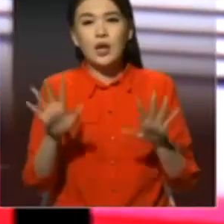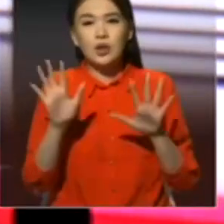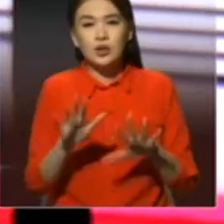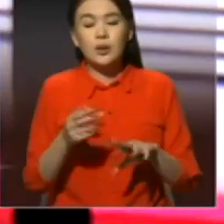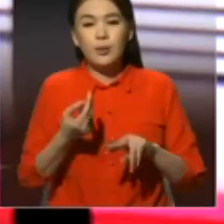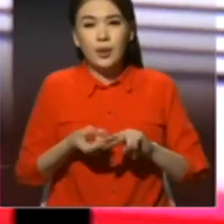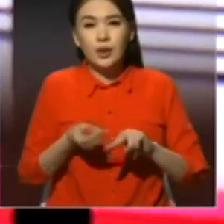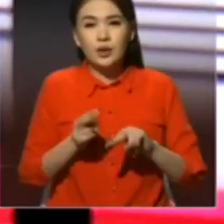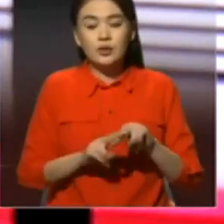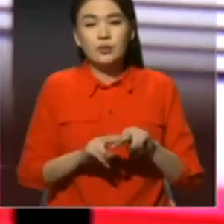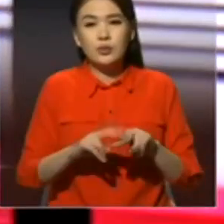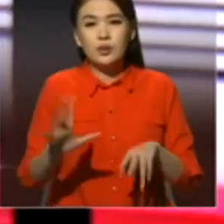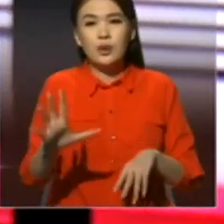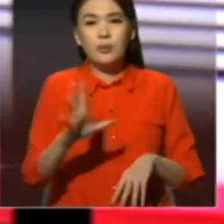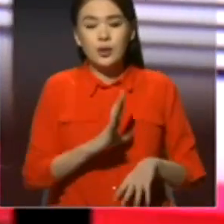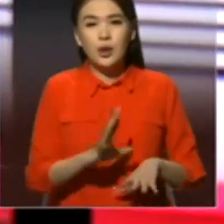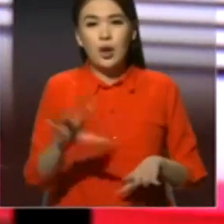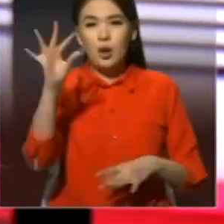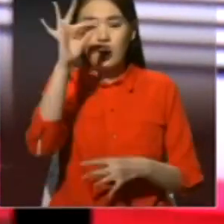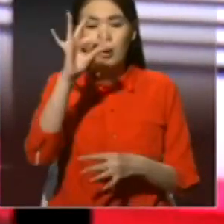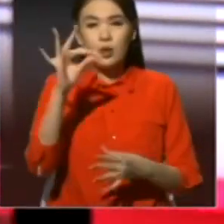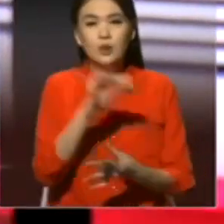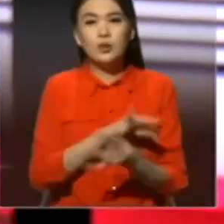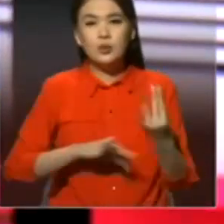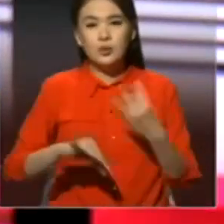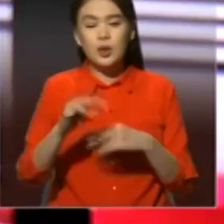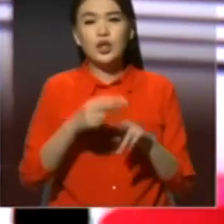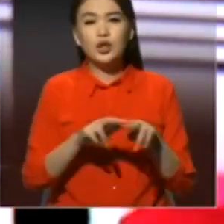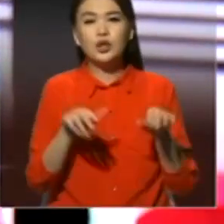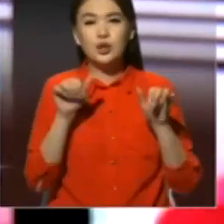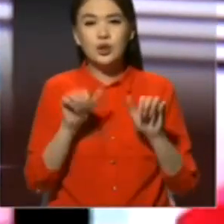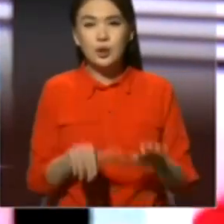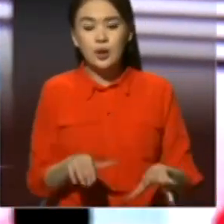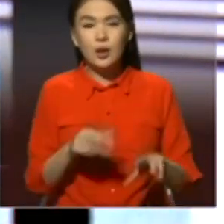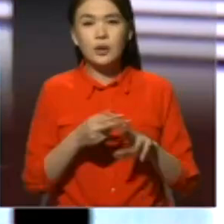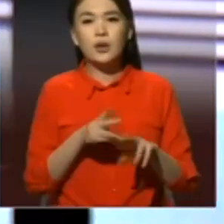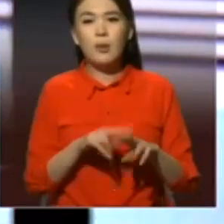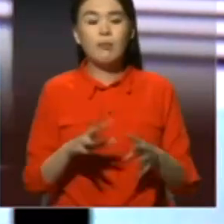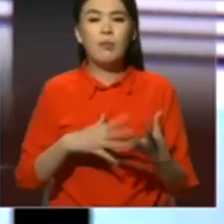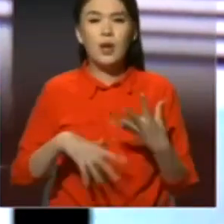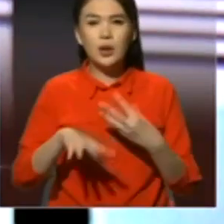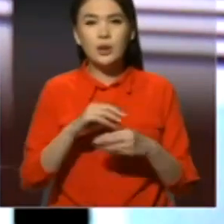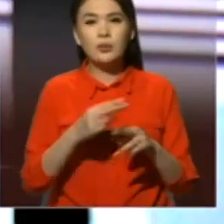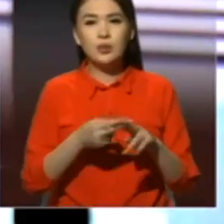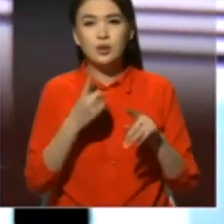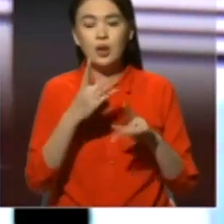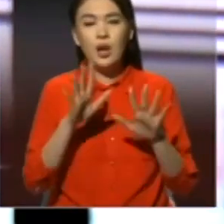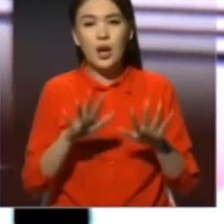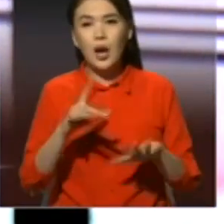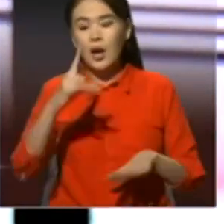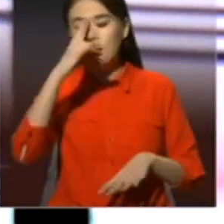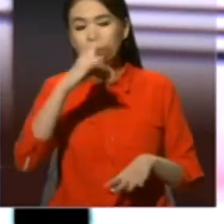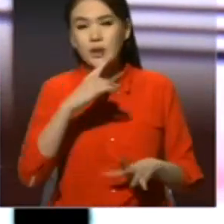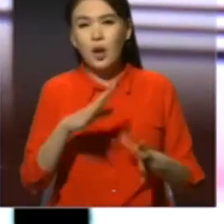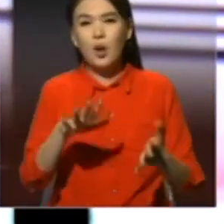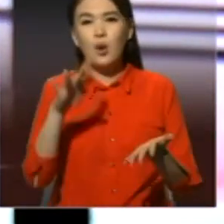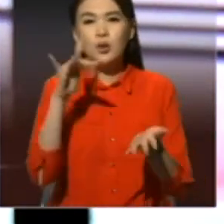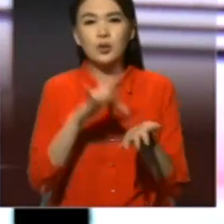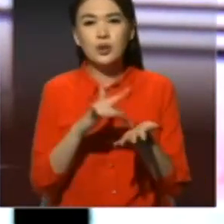Сондықтан бұл жерде мәселені көтеру де сол жаңағы шешім қабылдауға әсер ету де барлығымыз бірақ нәрселер, бүкіл Қазақстанға ортақ